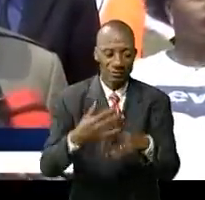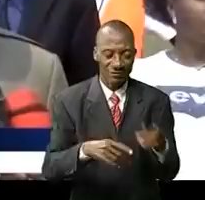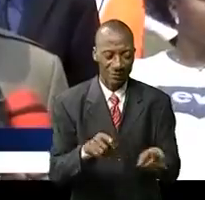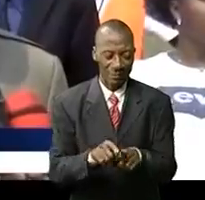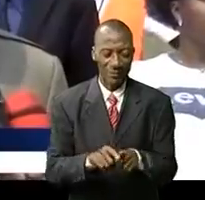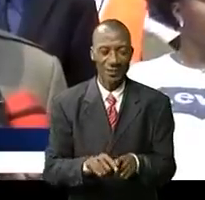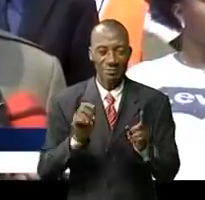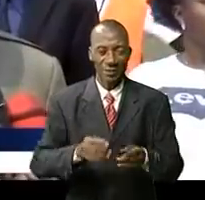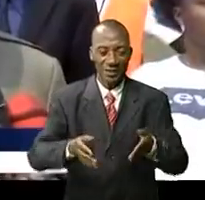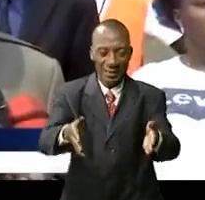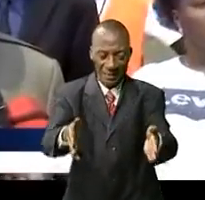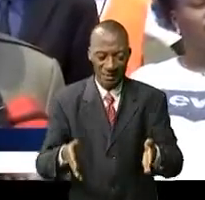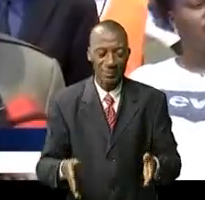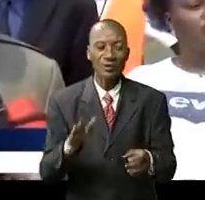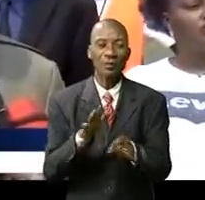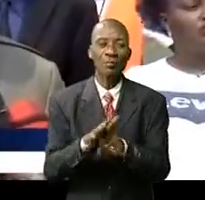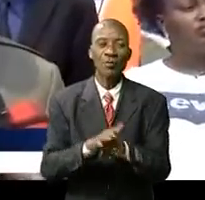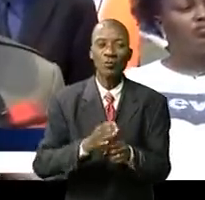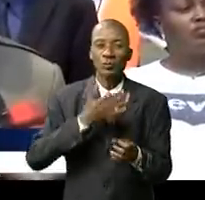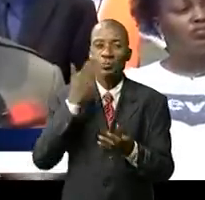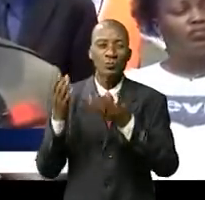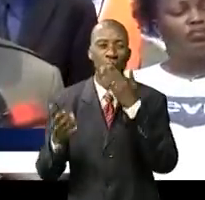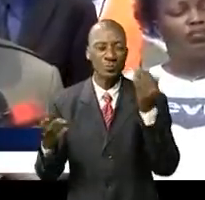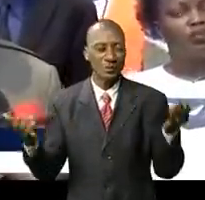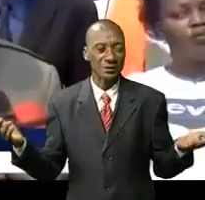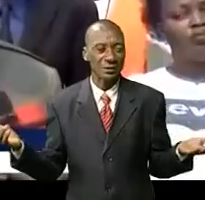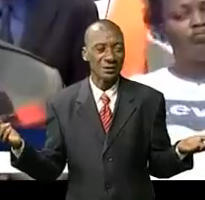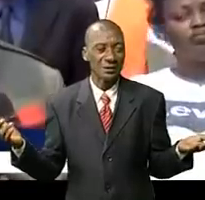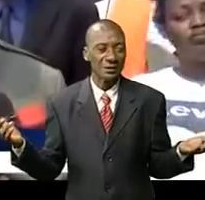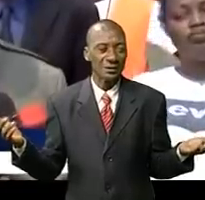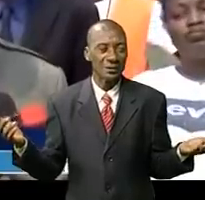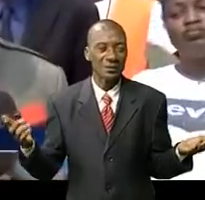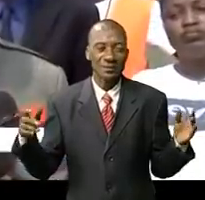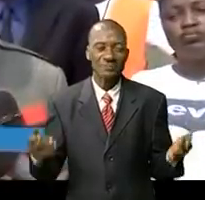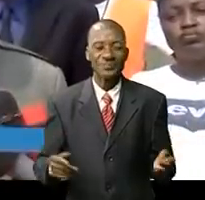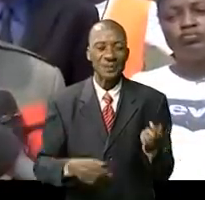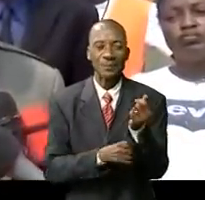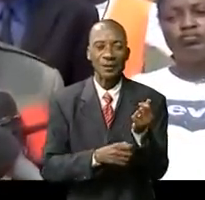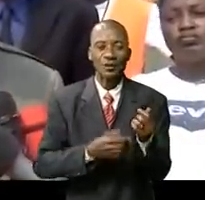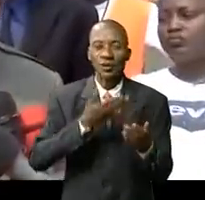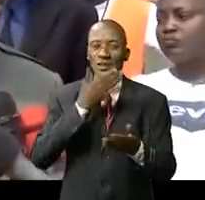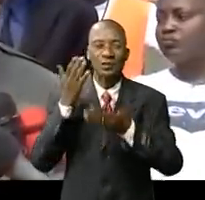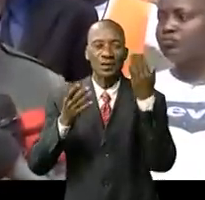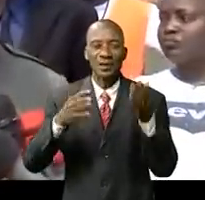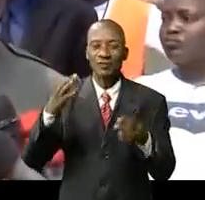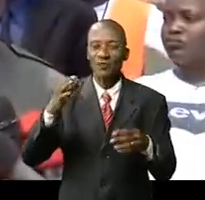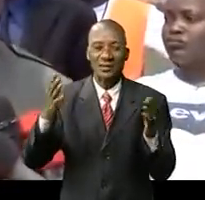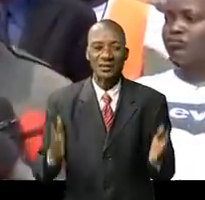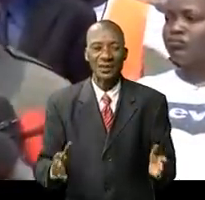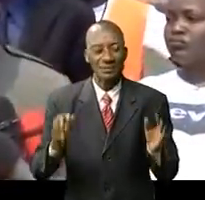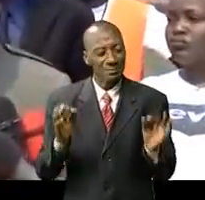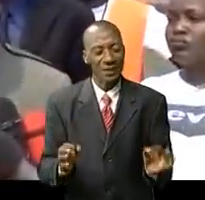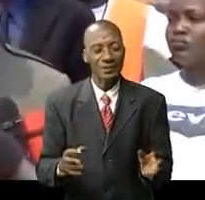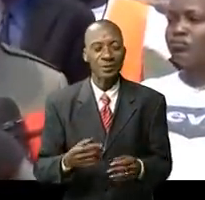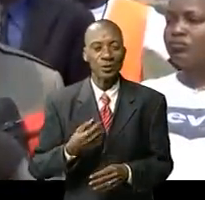j'ai milité dans certains pays sur les disparus, qui étaient les disparus forcés, et ici nous sommes dit, nous allons